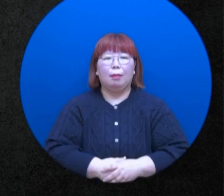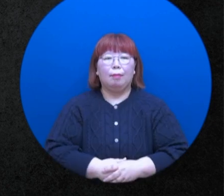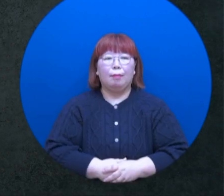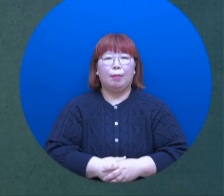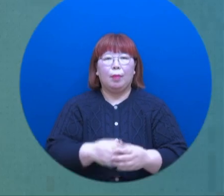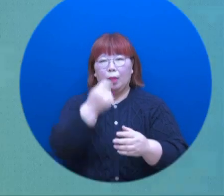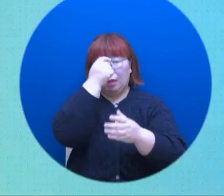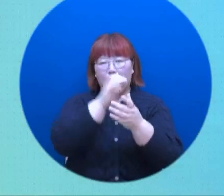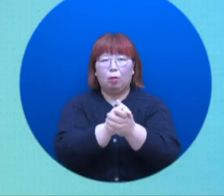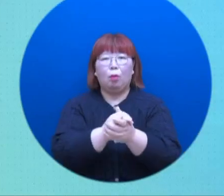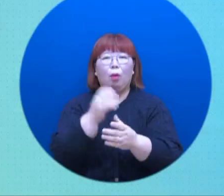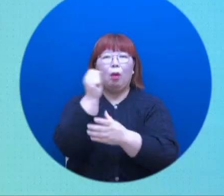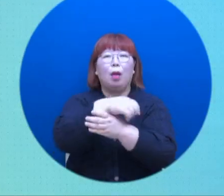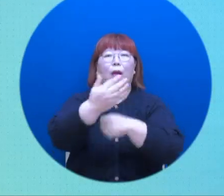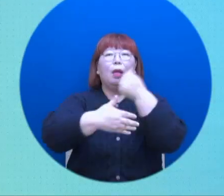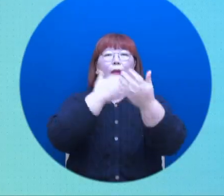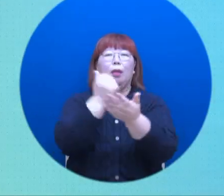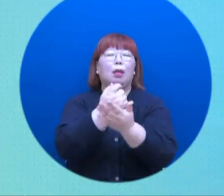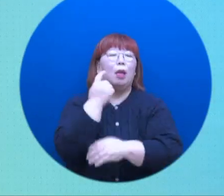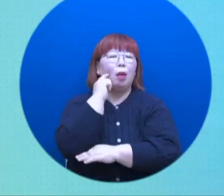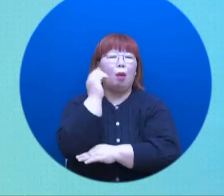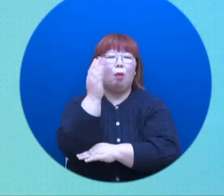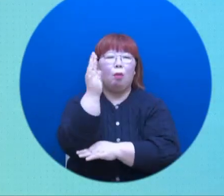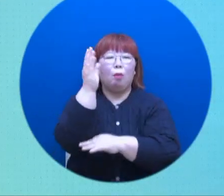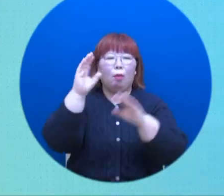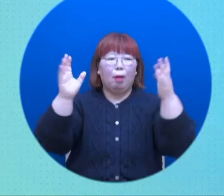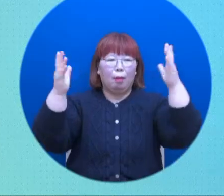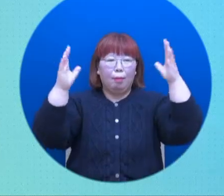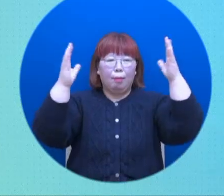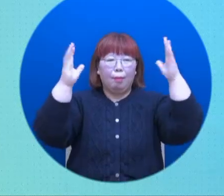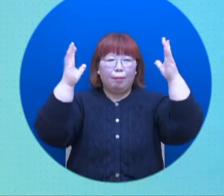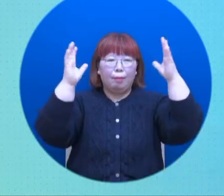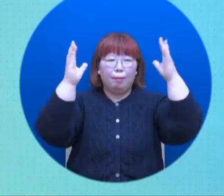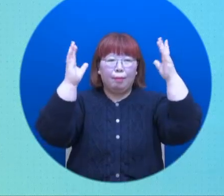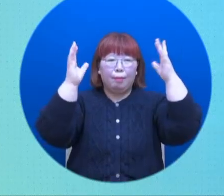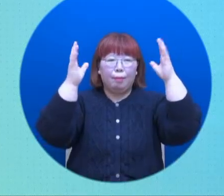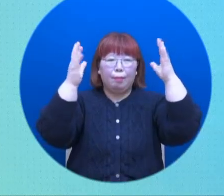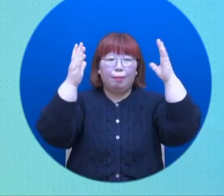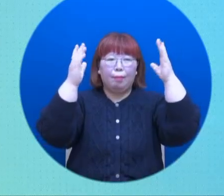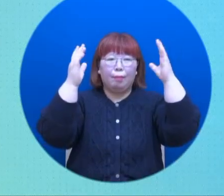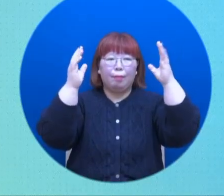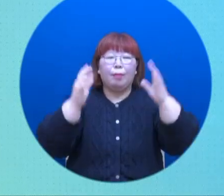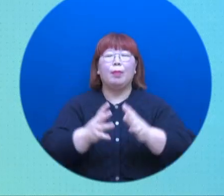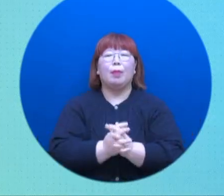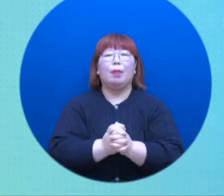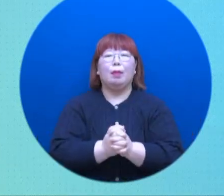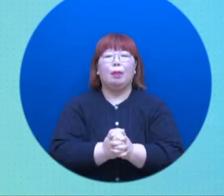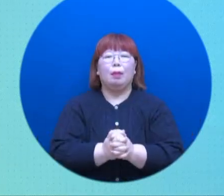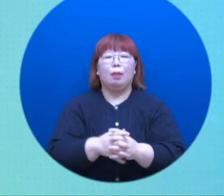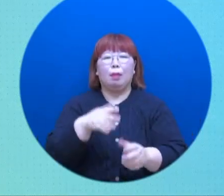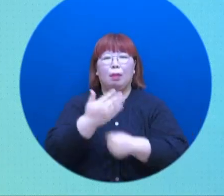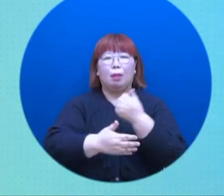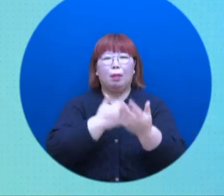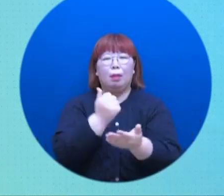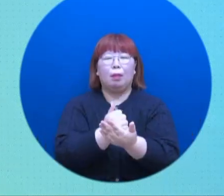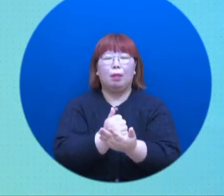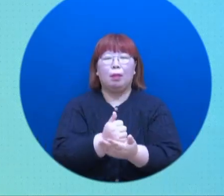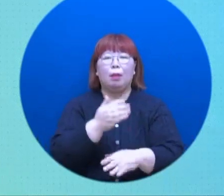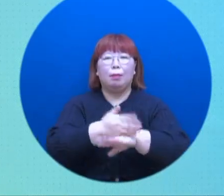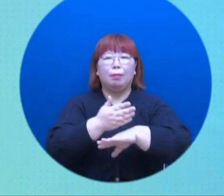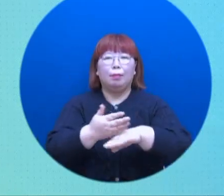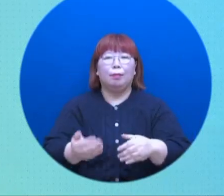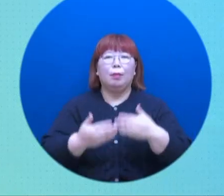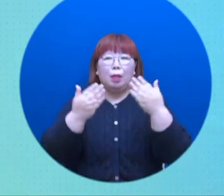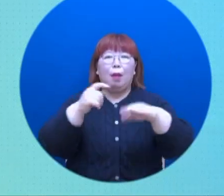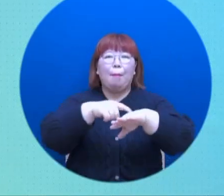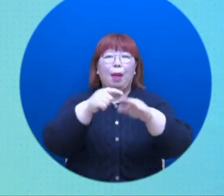허락하신 하나님께 영광의 박수 올려드리겠습니다. 주님 감사합니다. 하나님 영광 받아 주옵소서. 우리